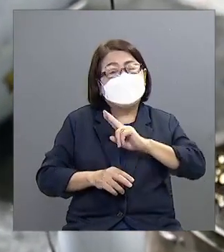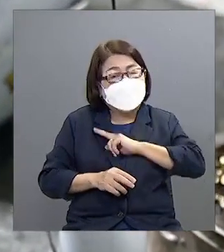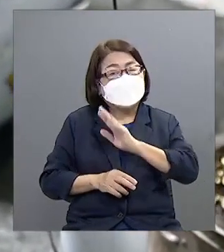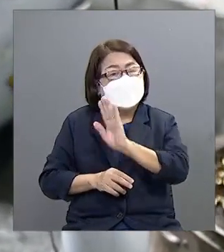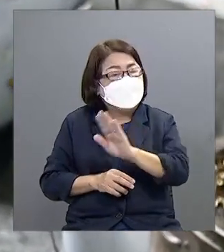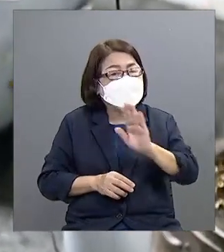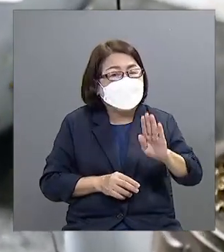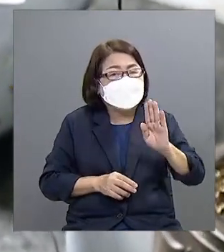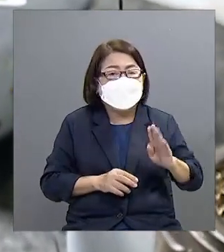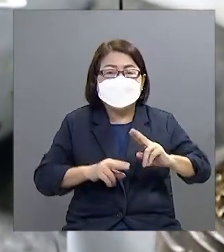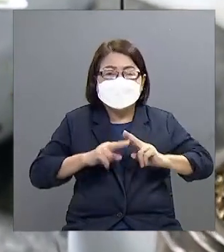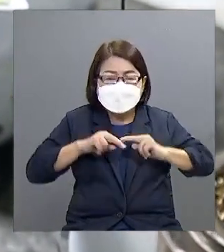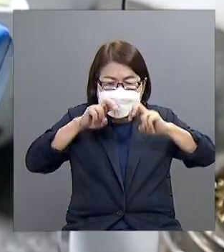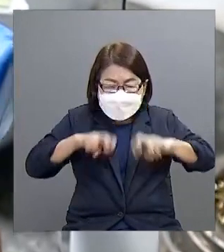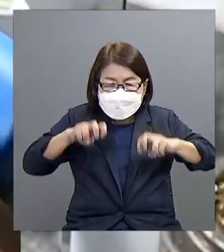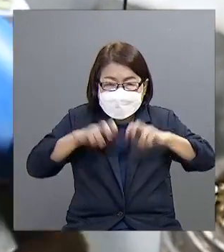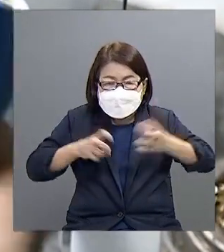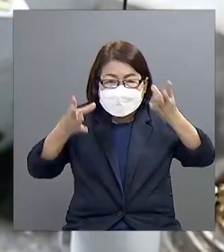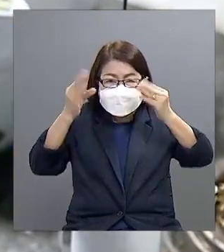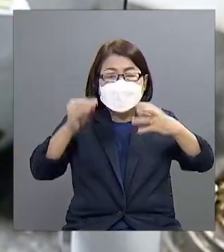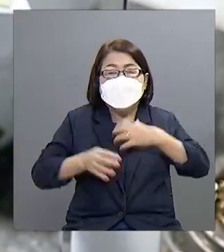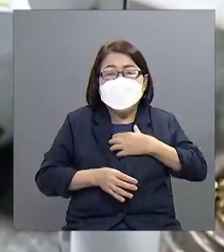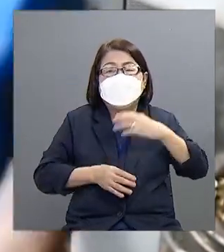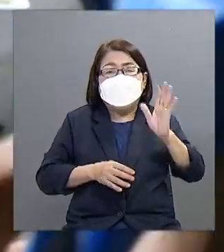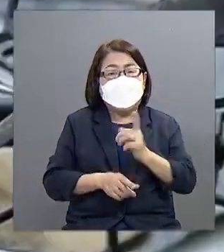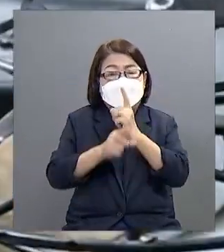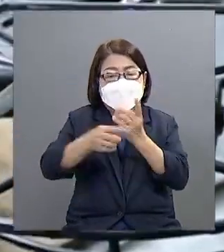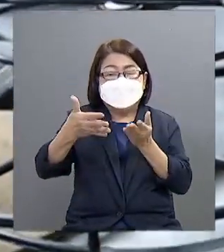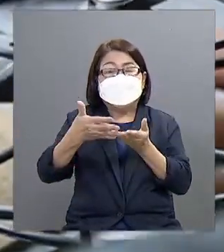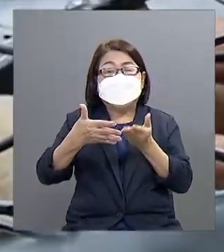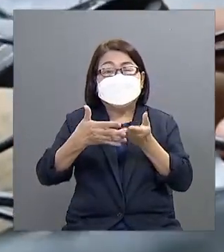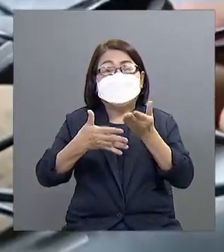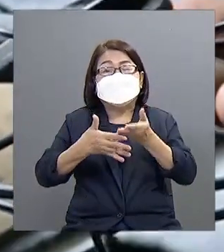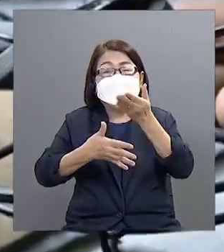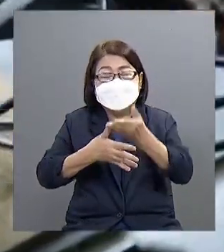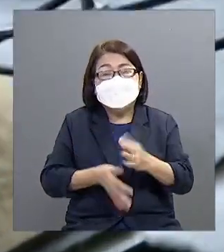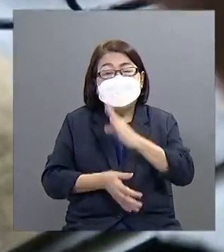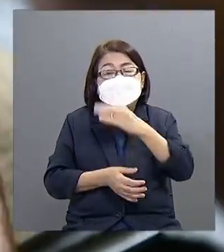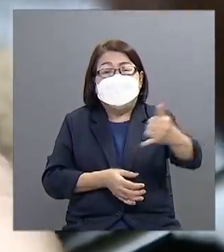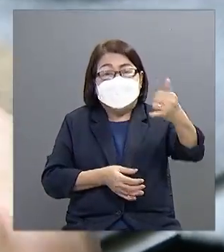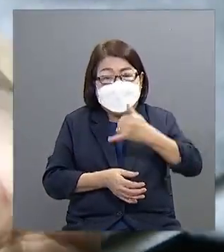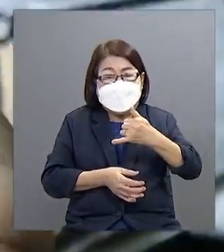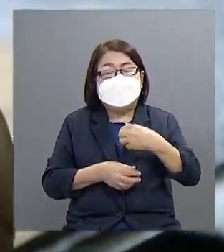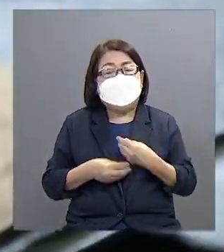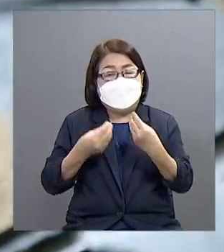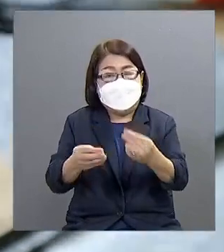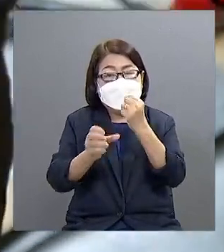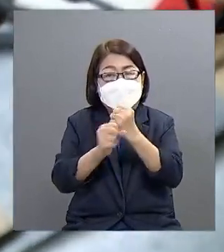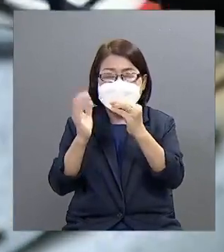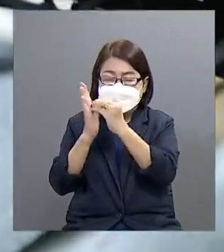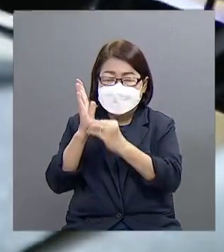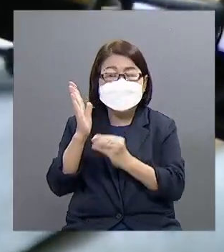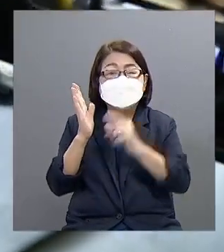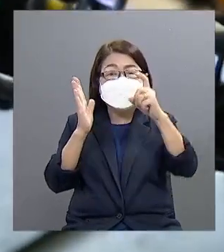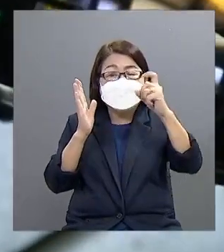ด้วยตัวเขาเองอย่างเป็นขั้นเป็นตอนซึ่งการเป็นขั้นเป็นตอนเนี่ยถ้าเขามาแล้วผมให้เขาเรียนรู้การทำแผงวงจรเขาจะดูแต่การทำแผงวงจรแ